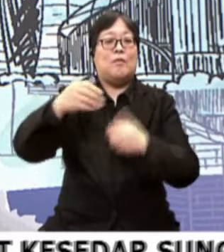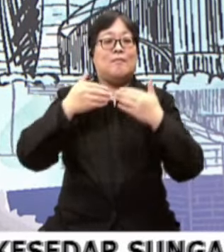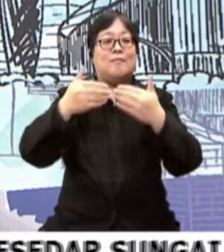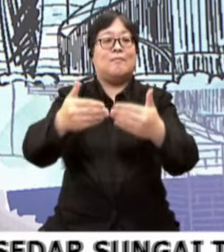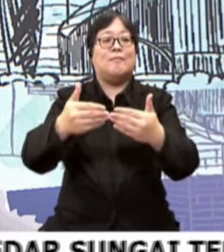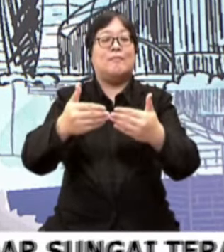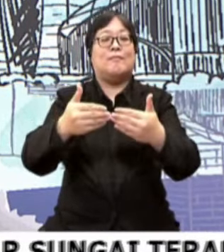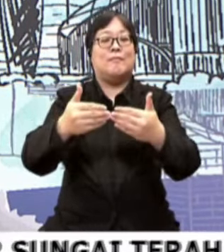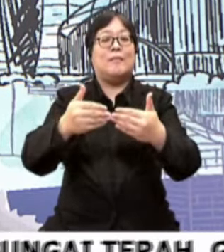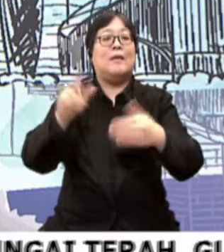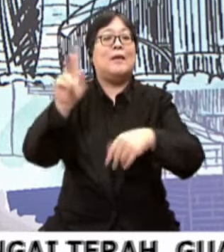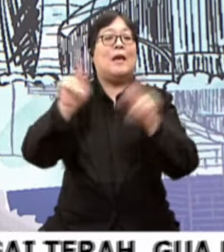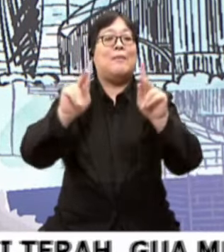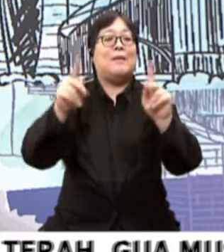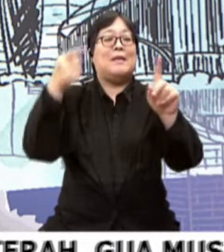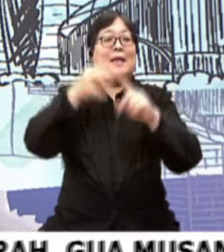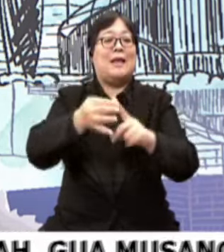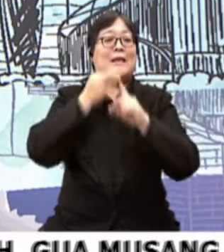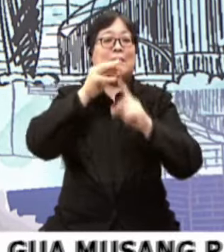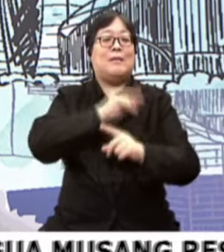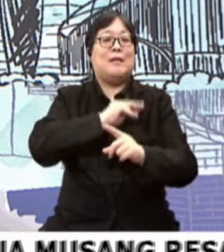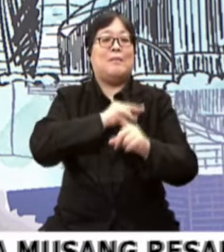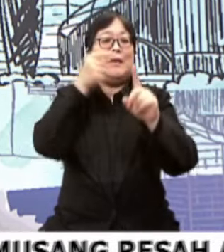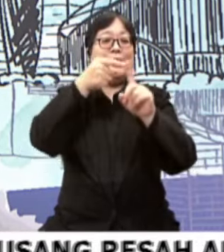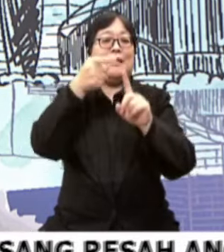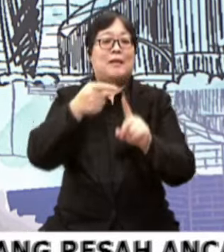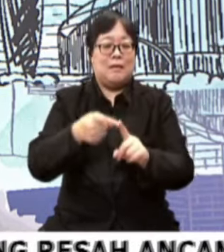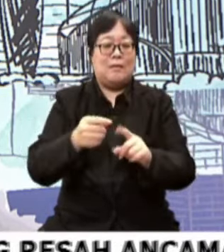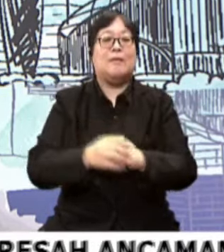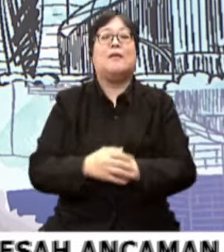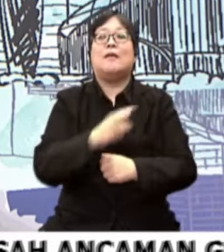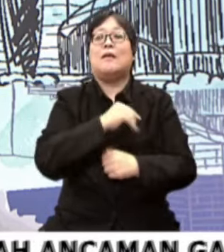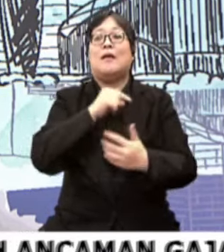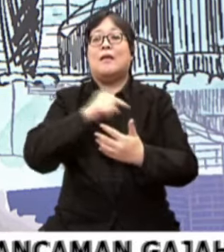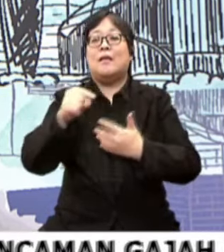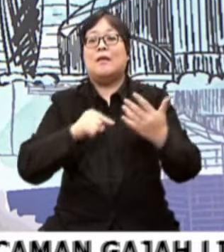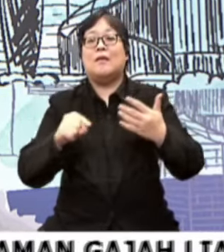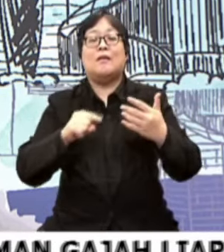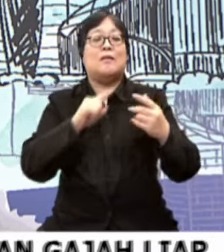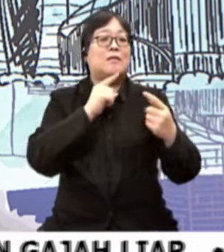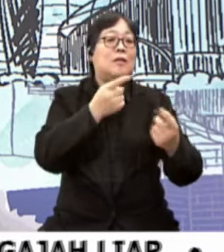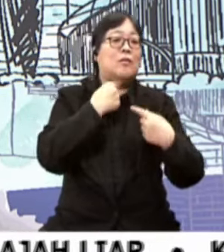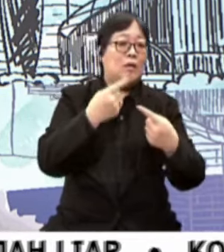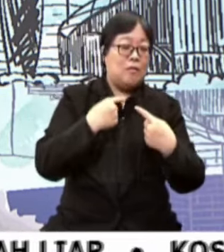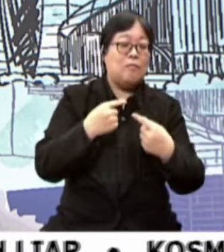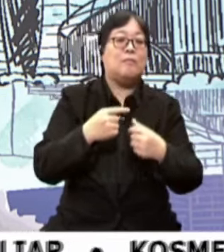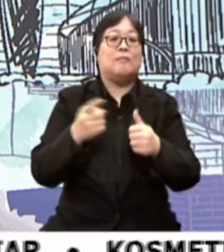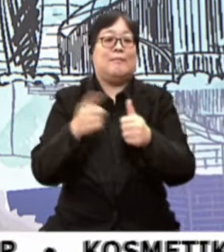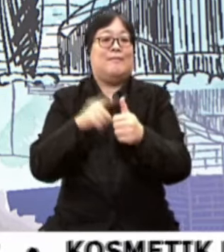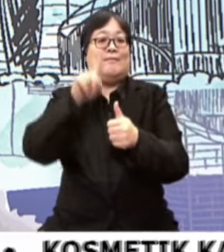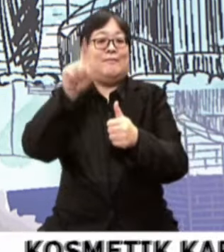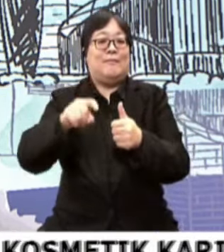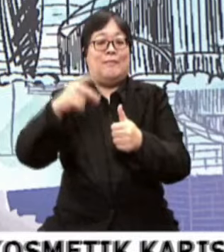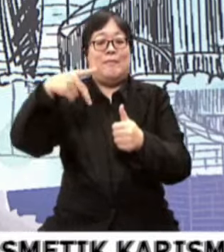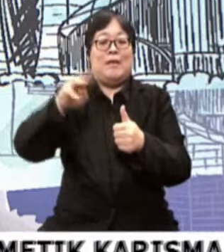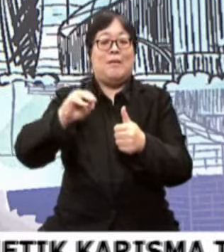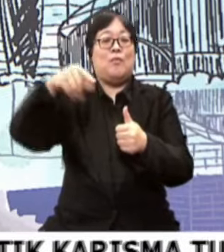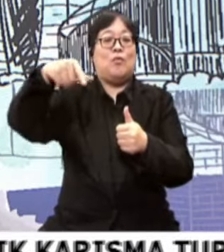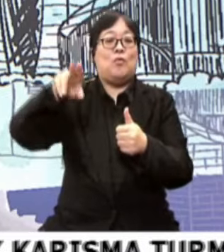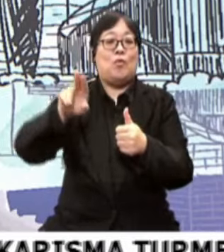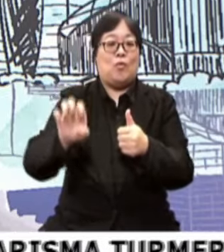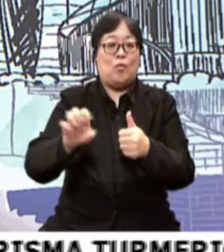berlangsung di fase Pada hari Kamis setiap persidangan dan jawaban yang kita terima bagi soal dan yang pertama bagi pmq pada